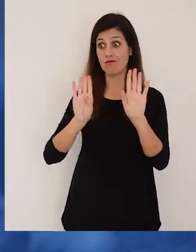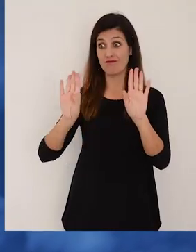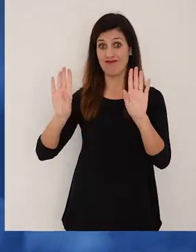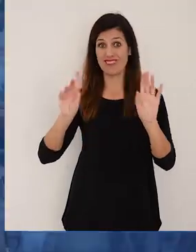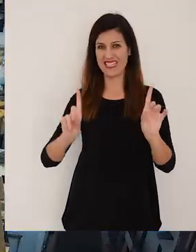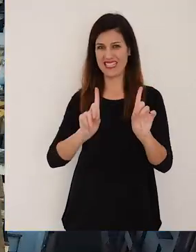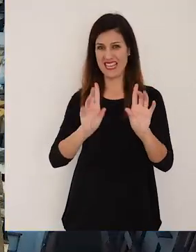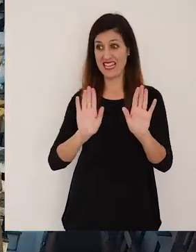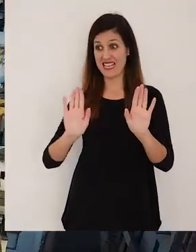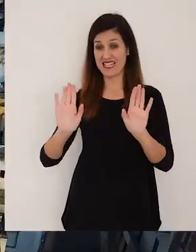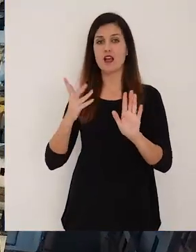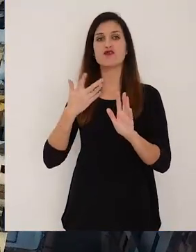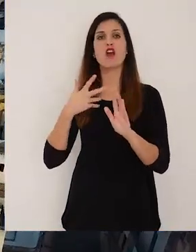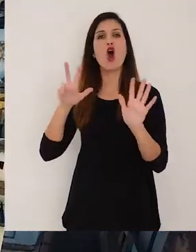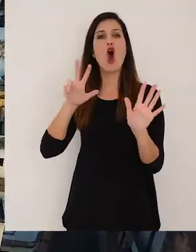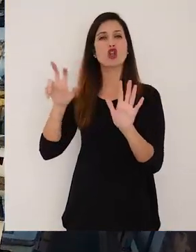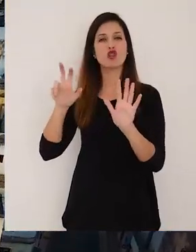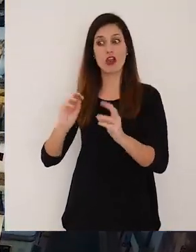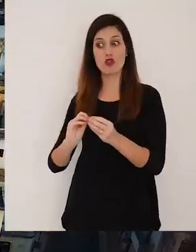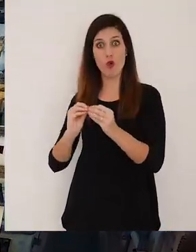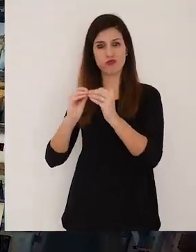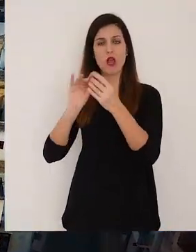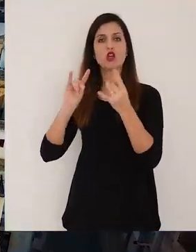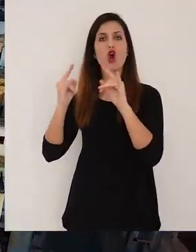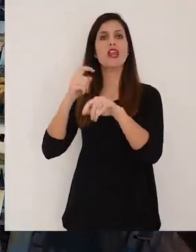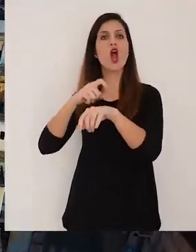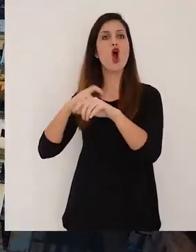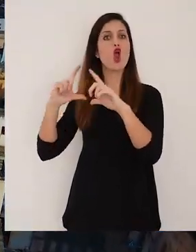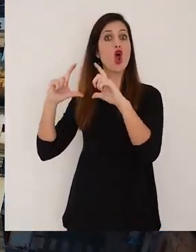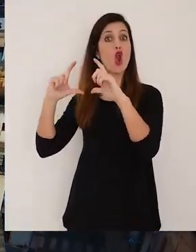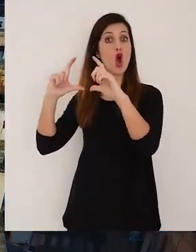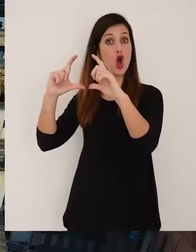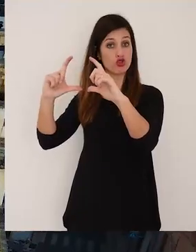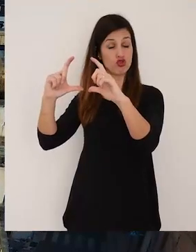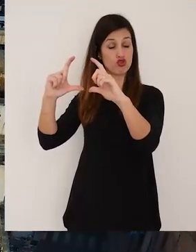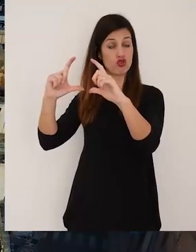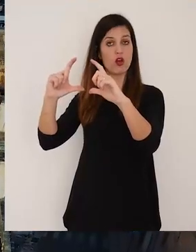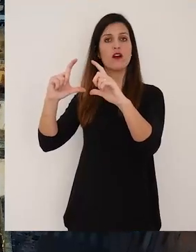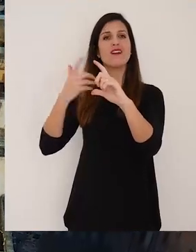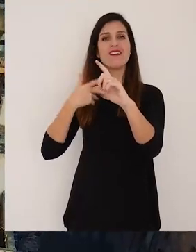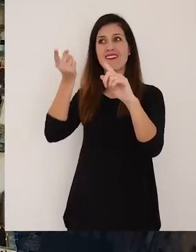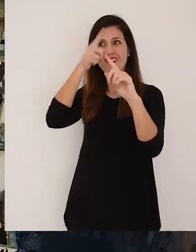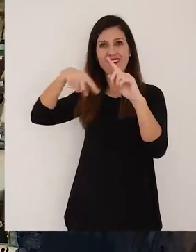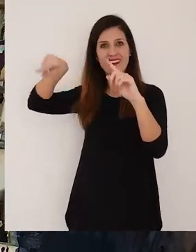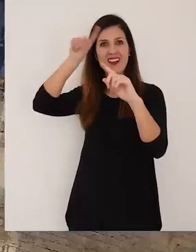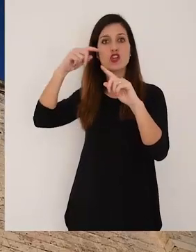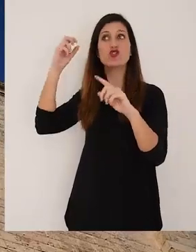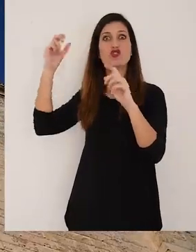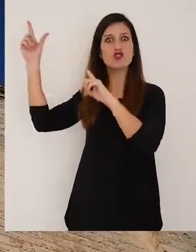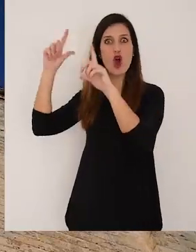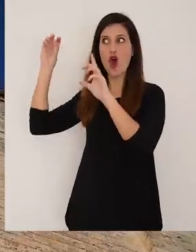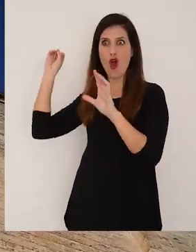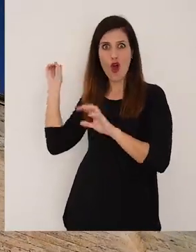Ad accompagnare la monumentale struttura è l'ottocentesca torre dell'orologio, posizionata al fianco dell'edificio insieme